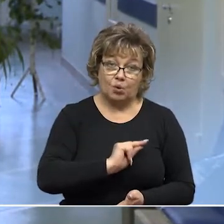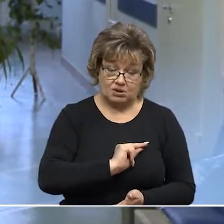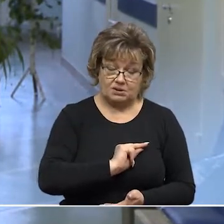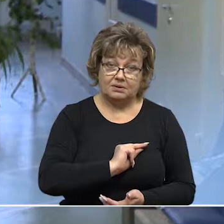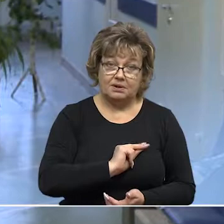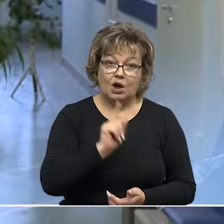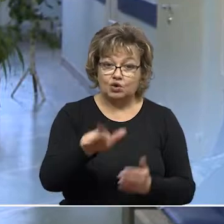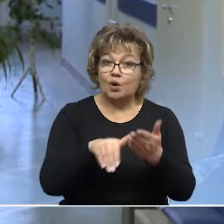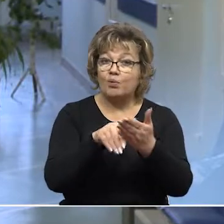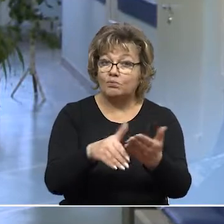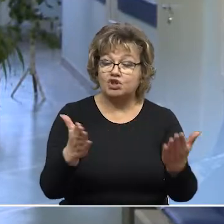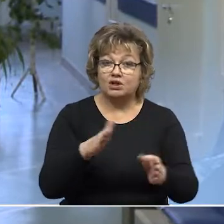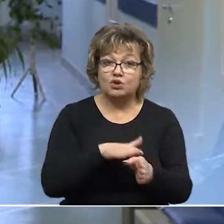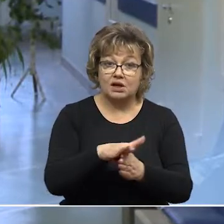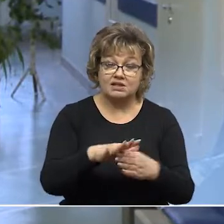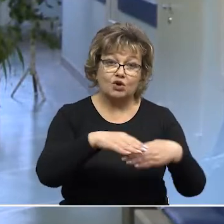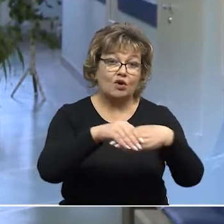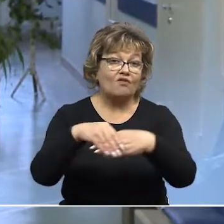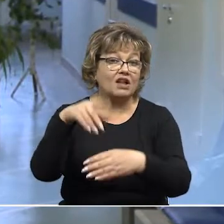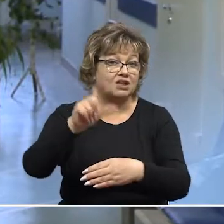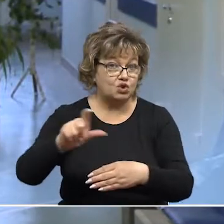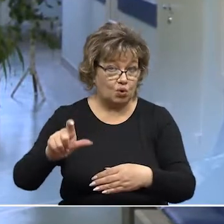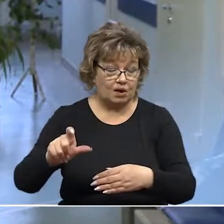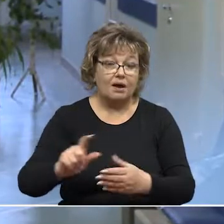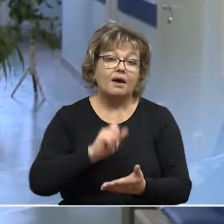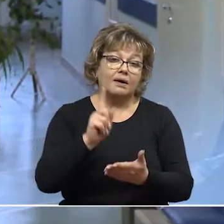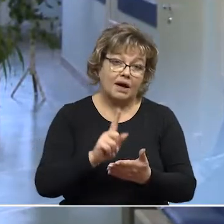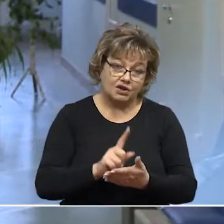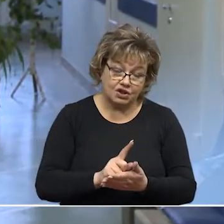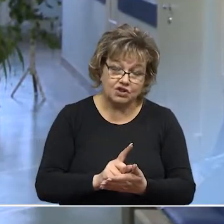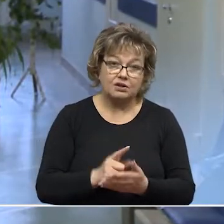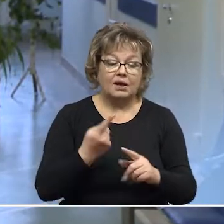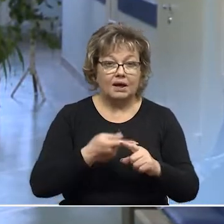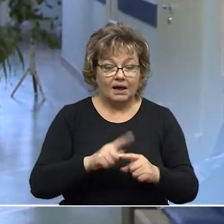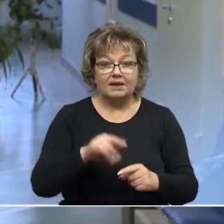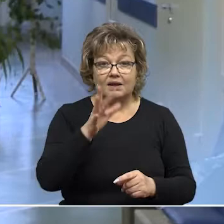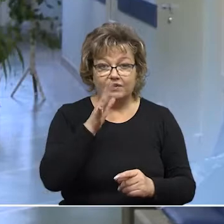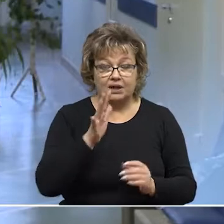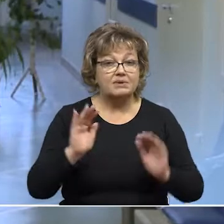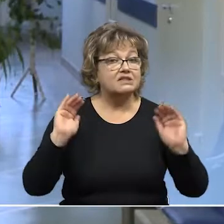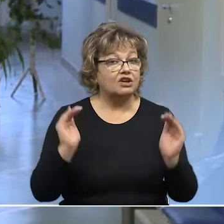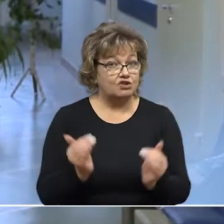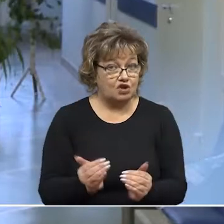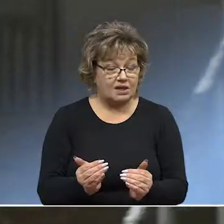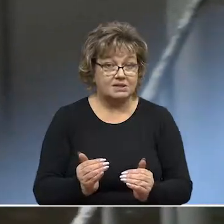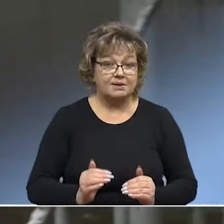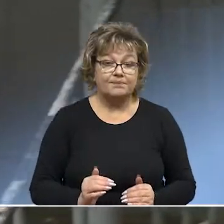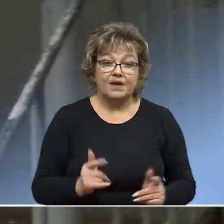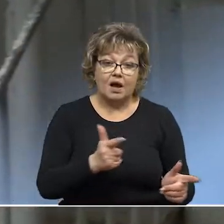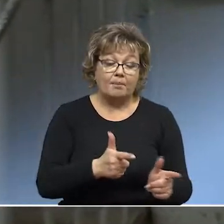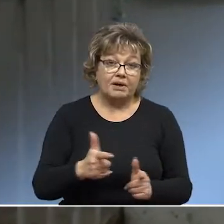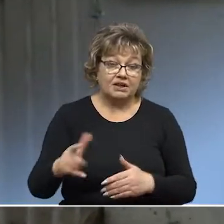работе той помощи, которую оказывают волонтеры ОНФ, конечно же, это время значительно все